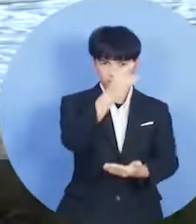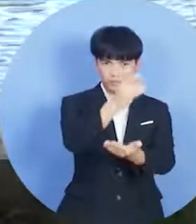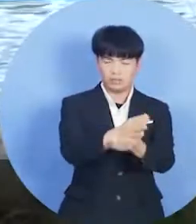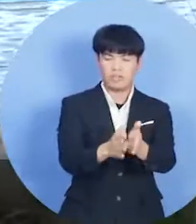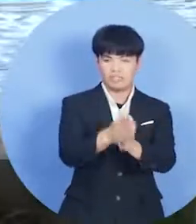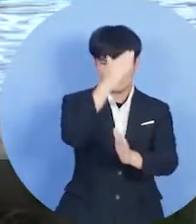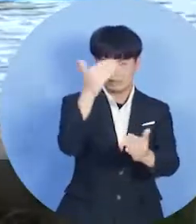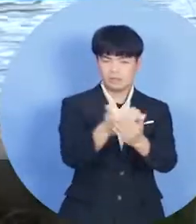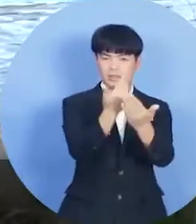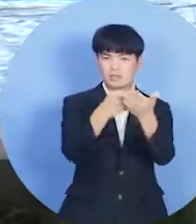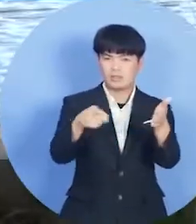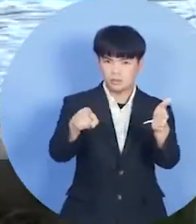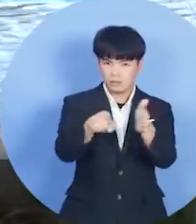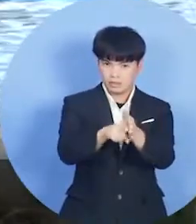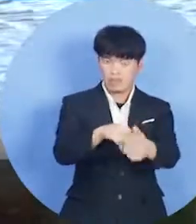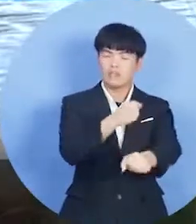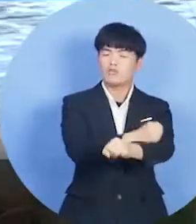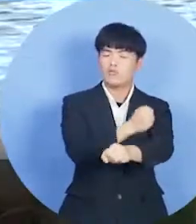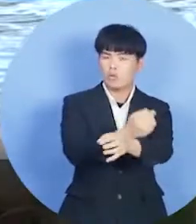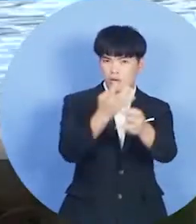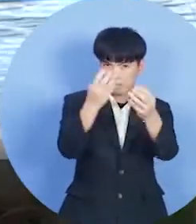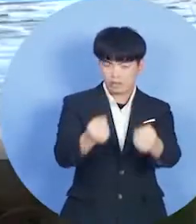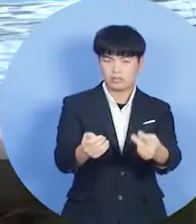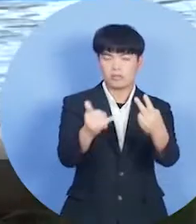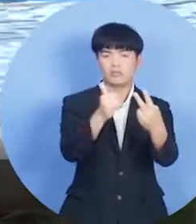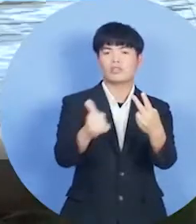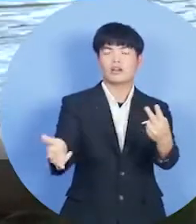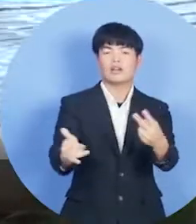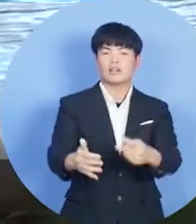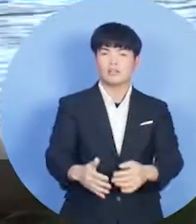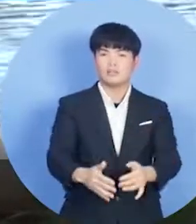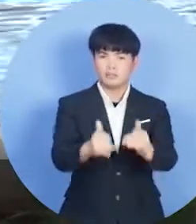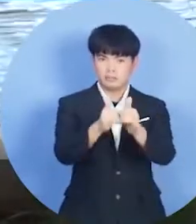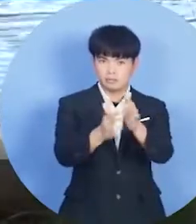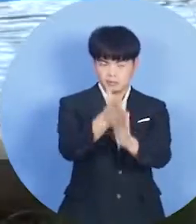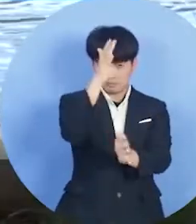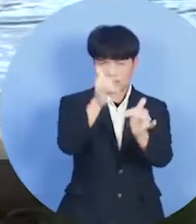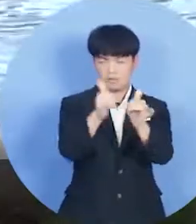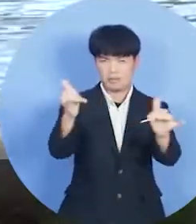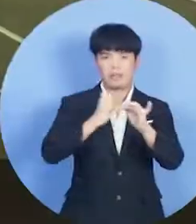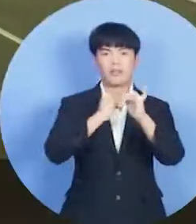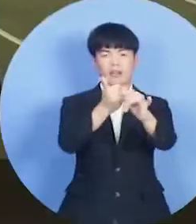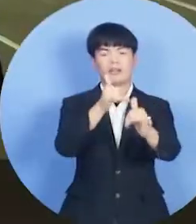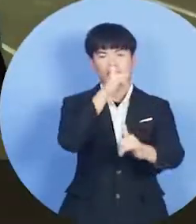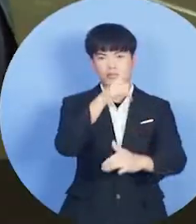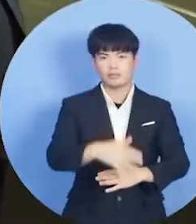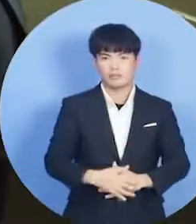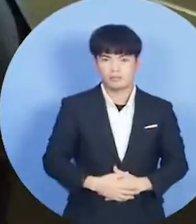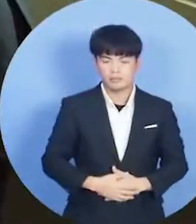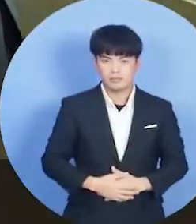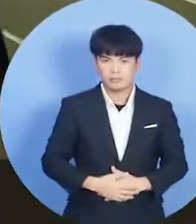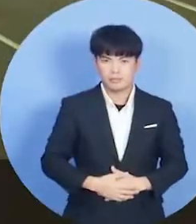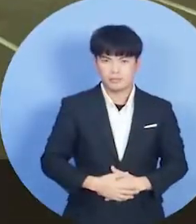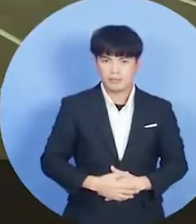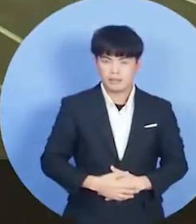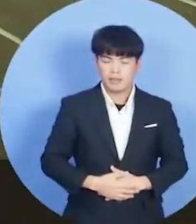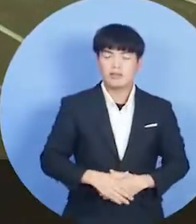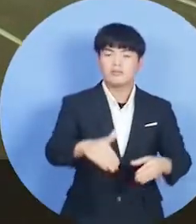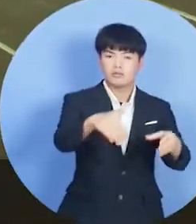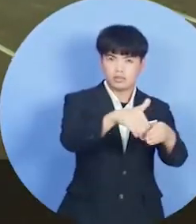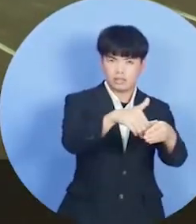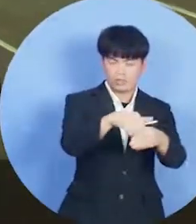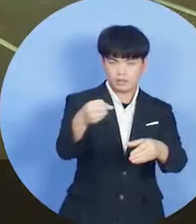천안시 발전을 위해 헌신해온 두 명의 시민이 2017년 천안 시민회상을 수상했습니다. 천안시는 향토